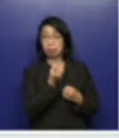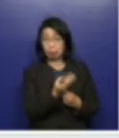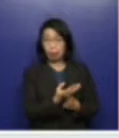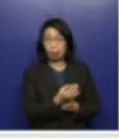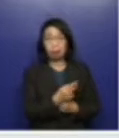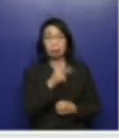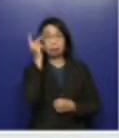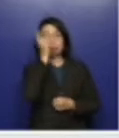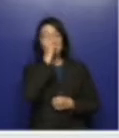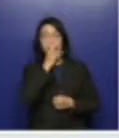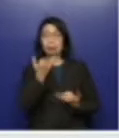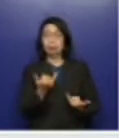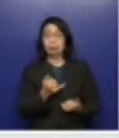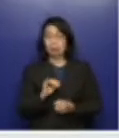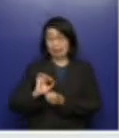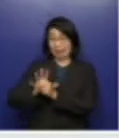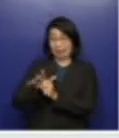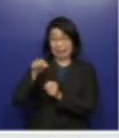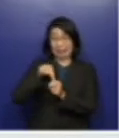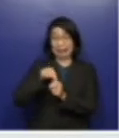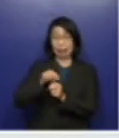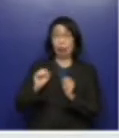ครับเขาไม่ได้กลัวเชื้อโรคนะครับ